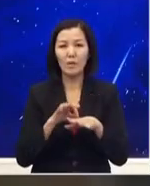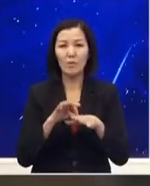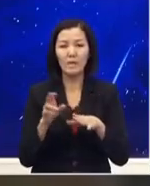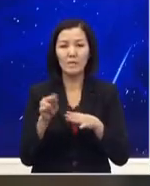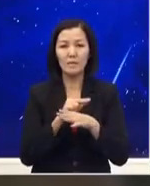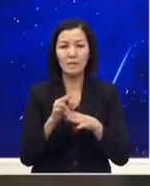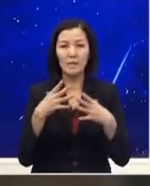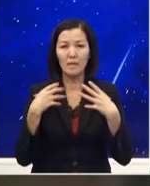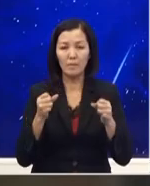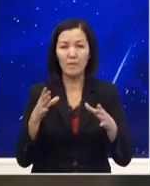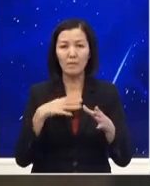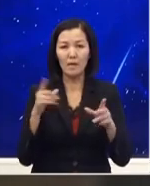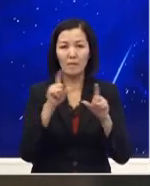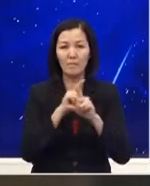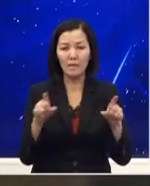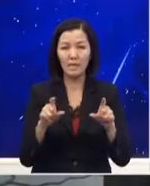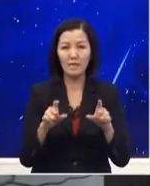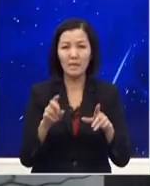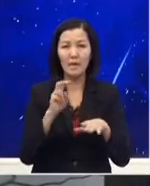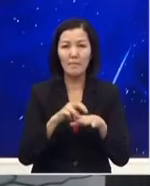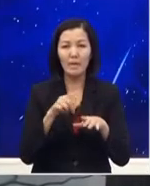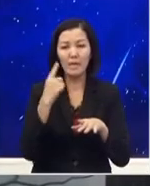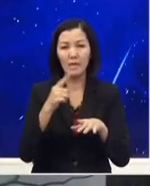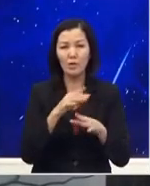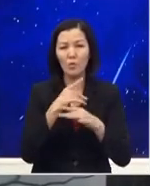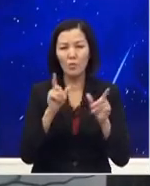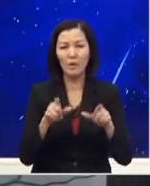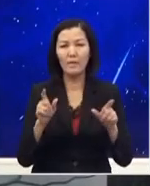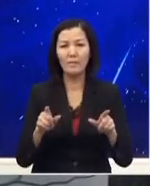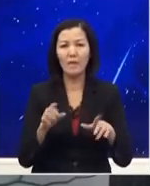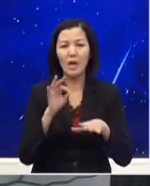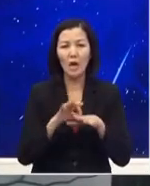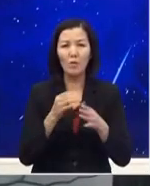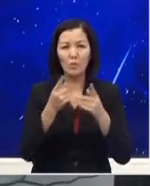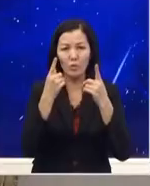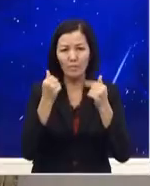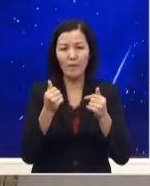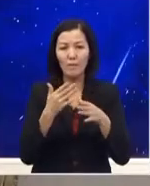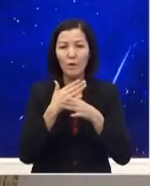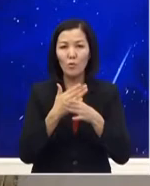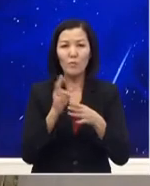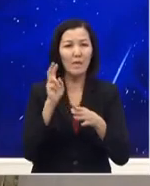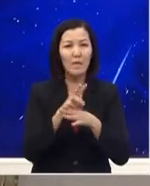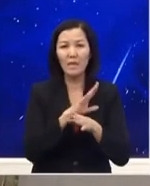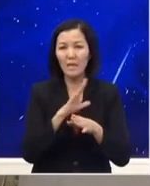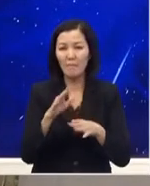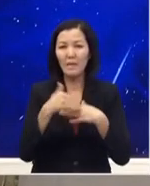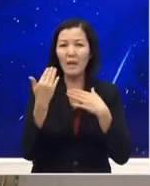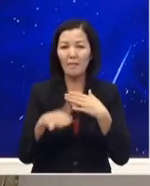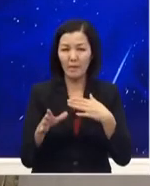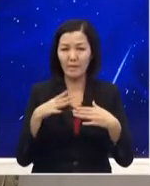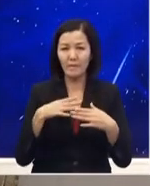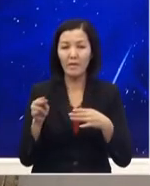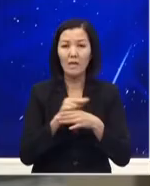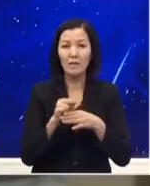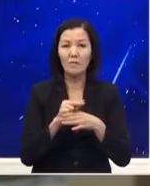емделіп шыққан. Медициналық мекеме дәрігерлерінің пікірінше, көп азамат диагнозды біліп, көмекке асығар емес. Ал емделуге